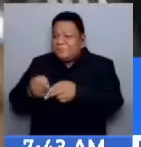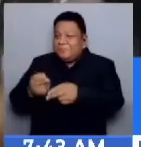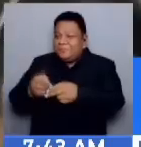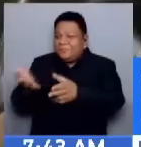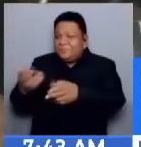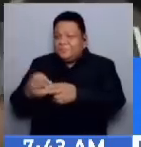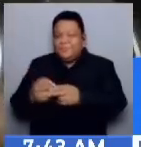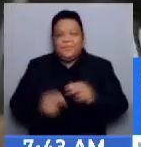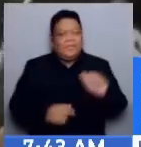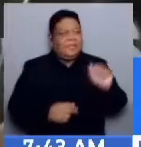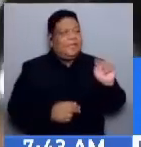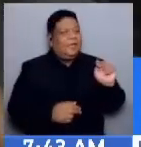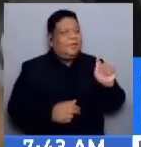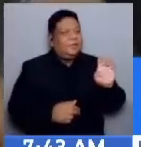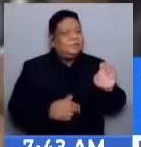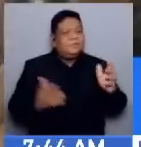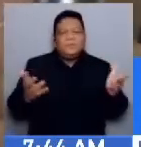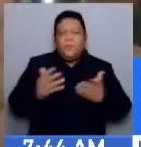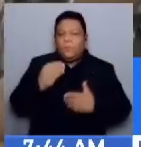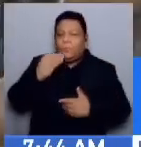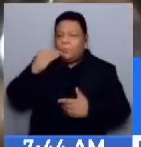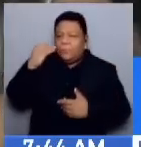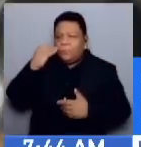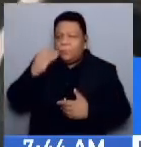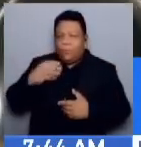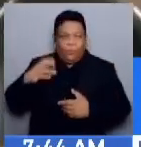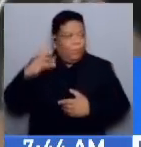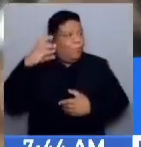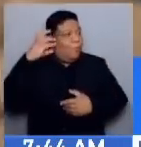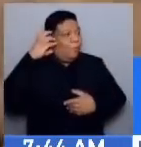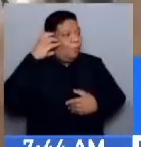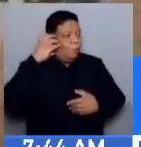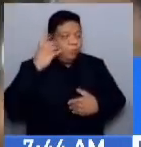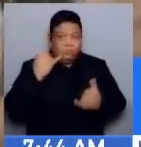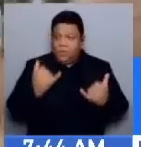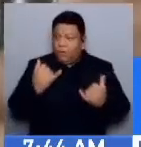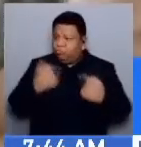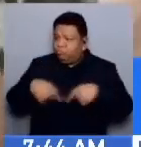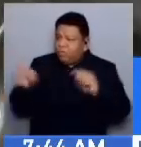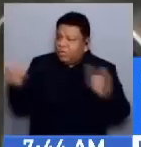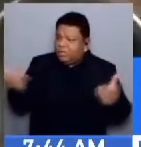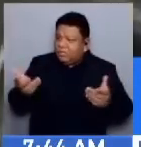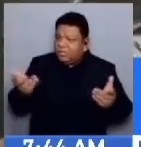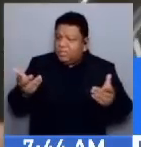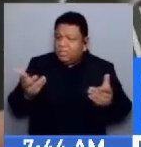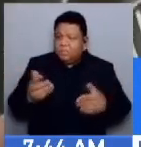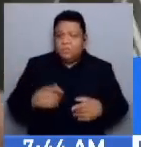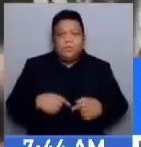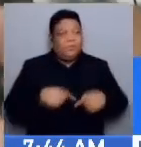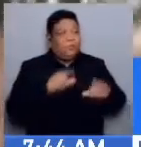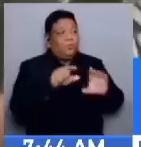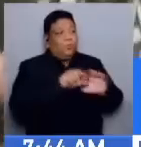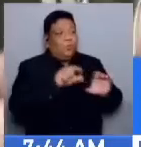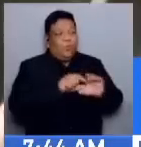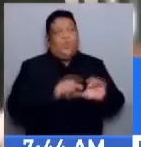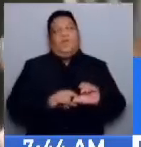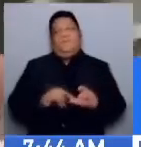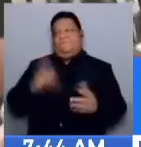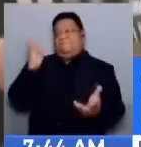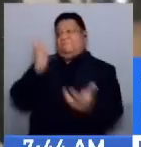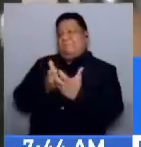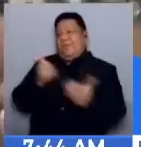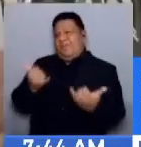kayo? Taga-Cubao. Ngayon po, sa biyaheng to, saan po kayo papunta? Grocery. Mag-grocery. Tamang-tama, pampandagdag ng